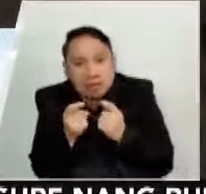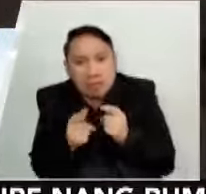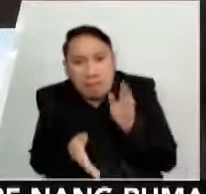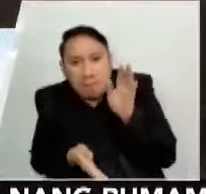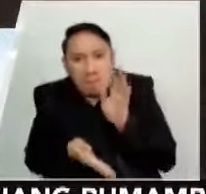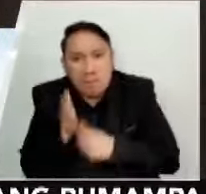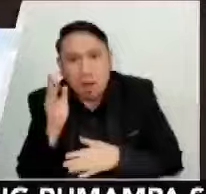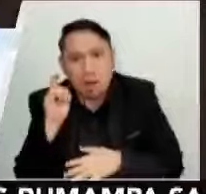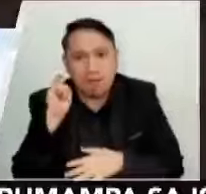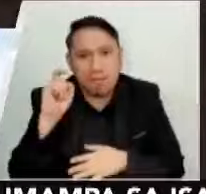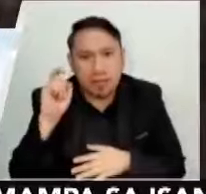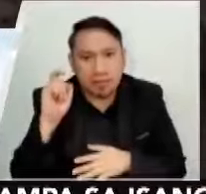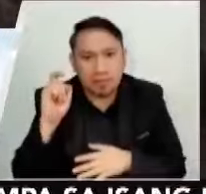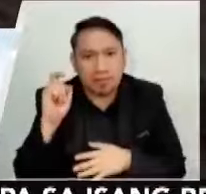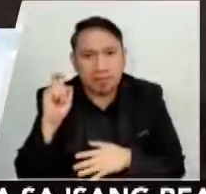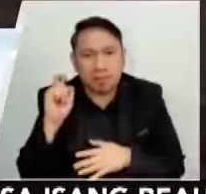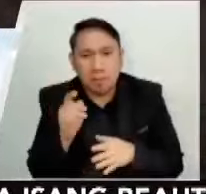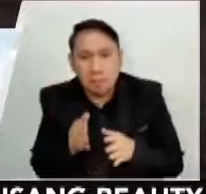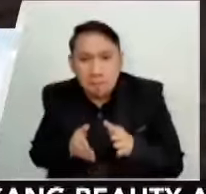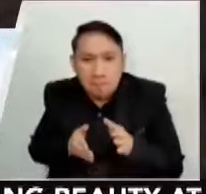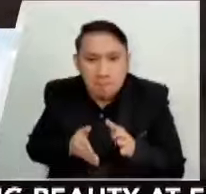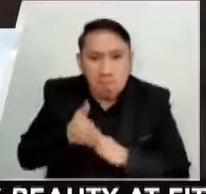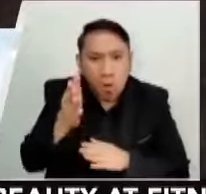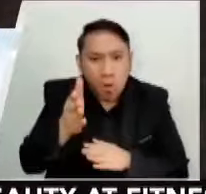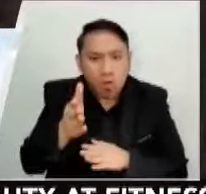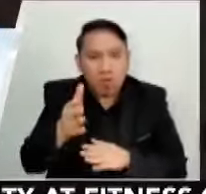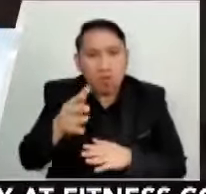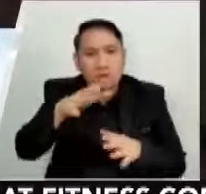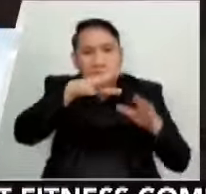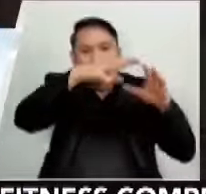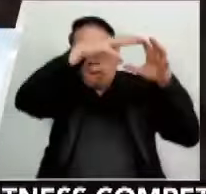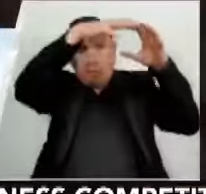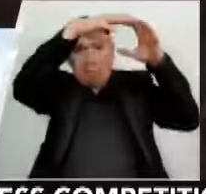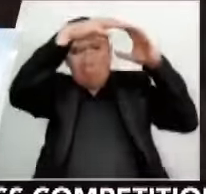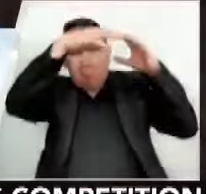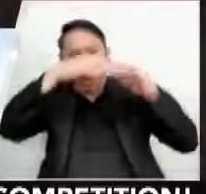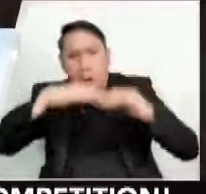Sakto naman, pagkalampas ng ikatlong motor, tuluyan ang gumuho ang lupa.